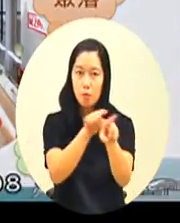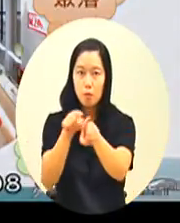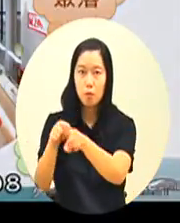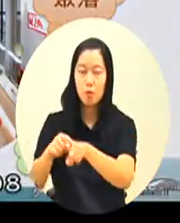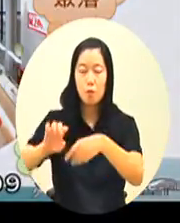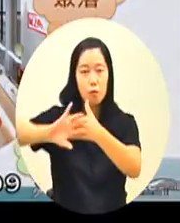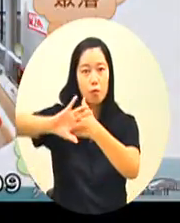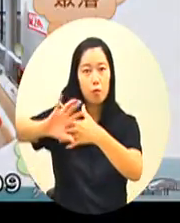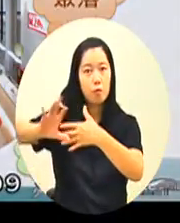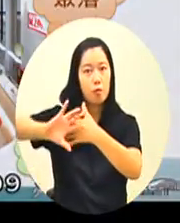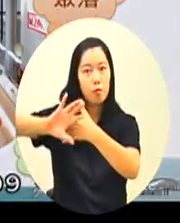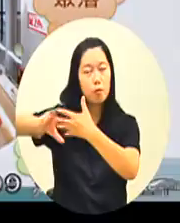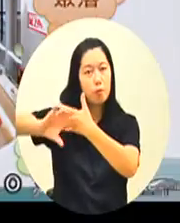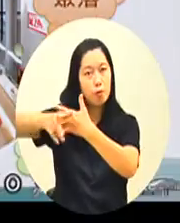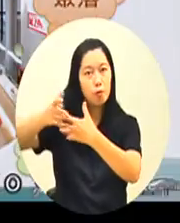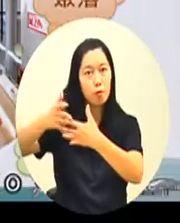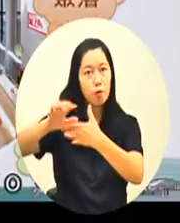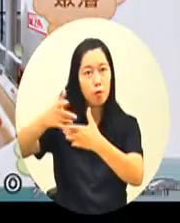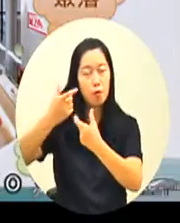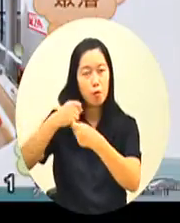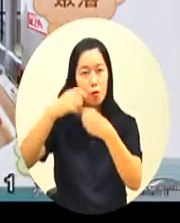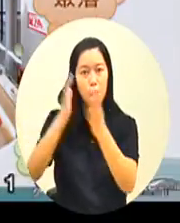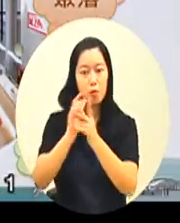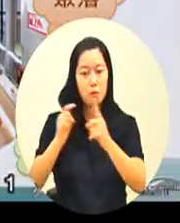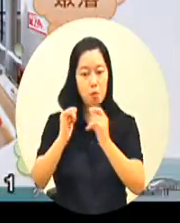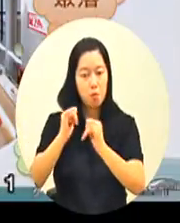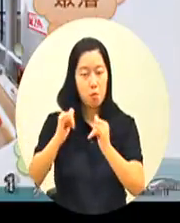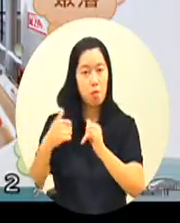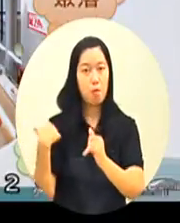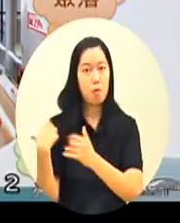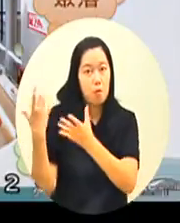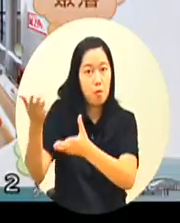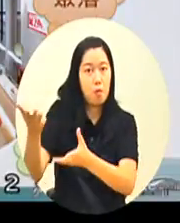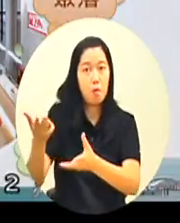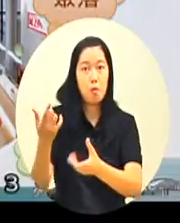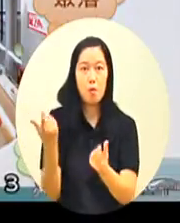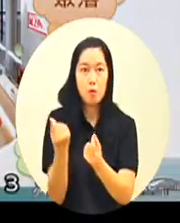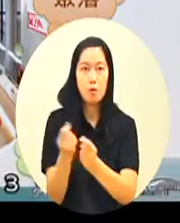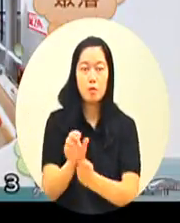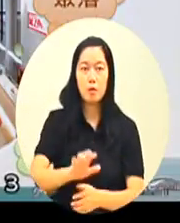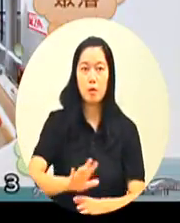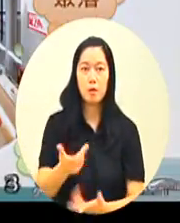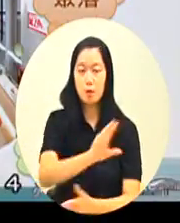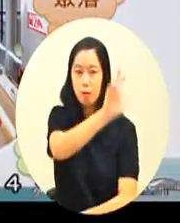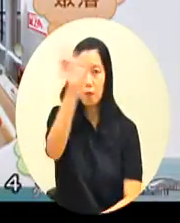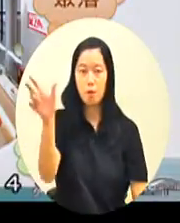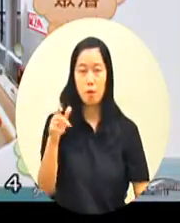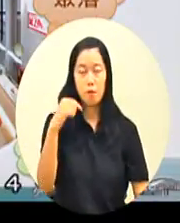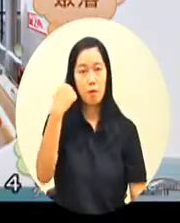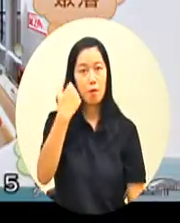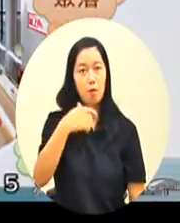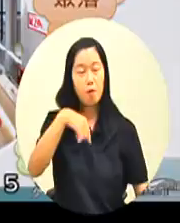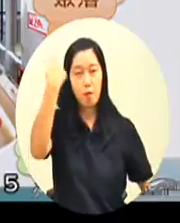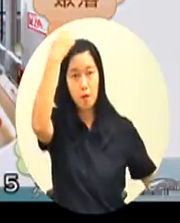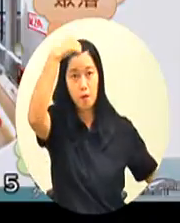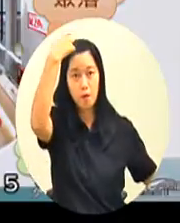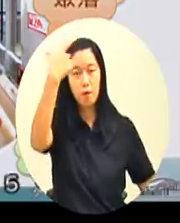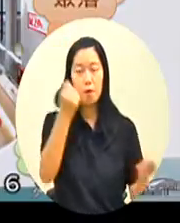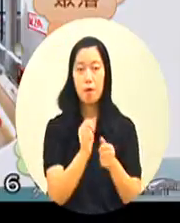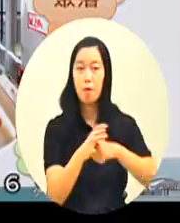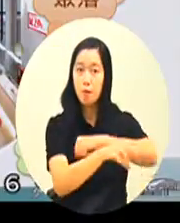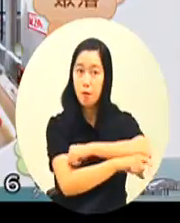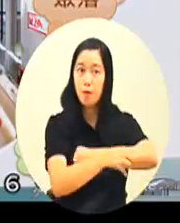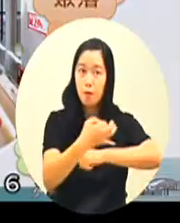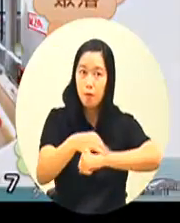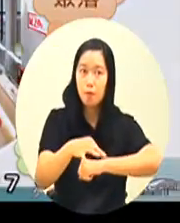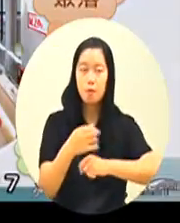实上主要的创新政策都是由民间在推动，我们所谓的天使基金等等，基本上都是民间，尤其在矽谷都是民间扮演的角